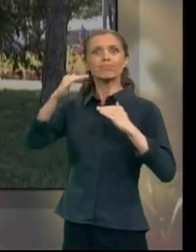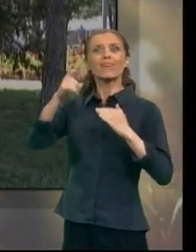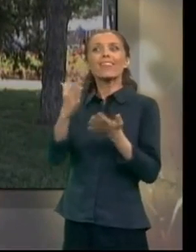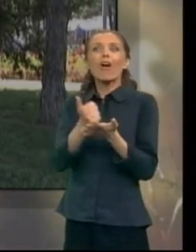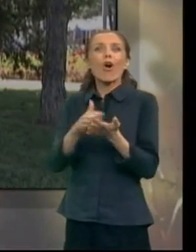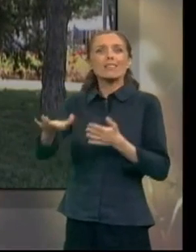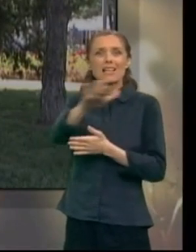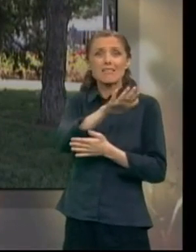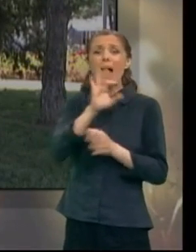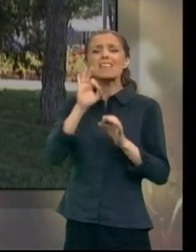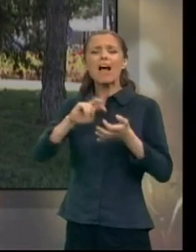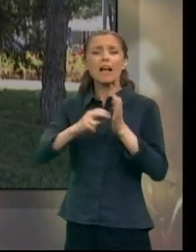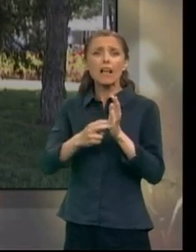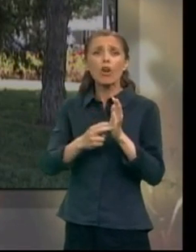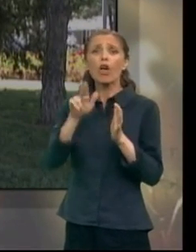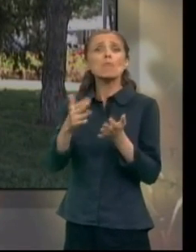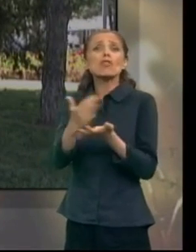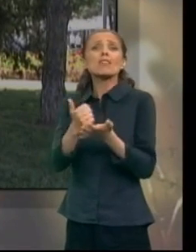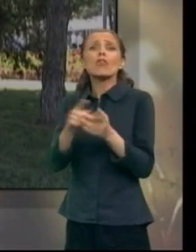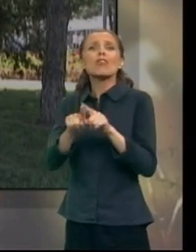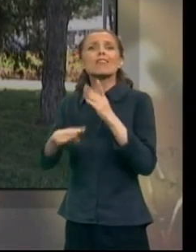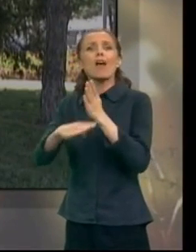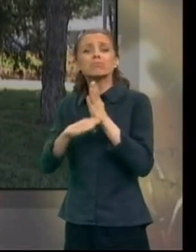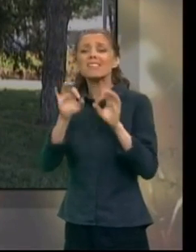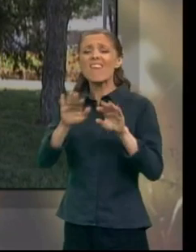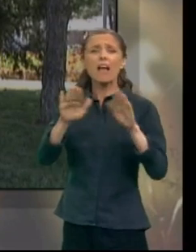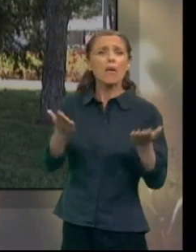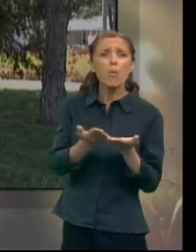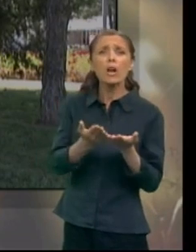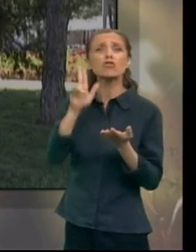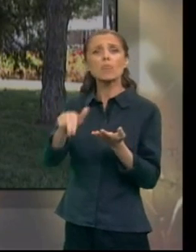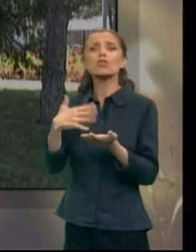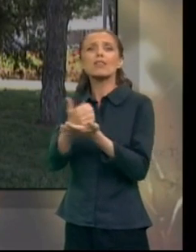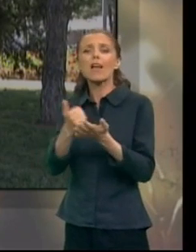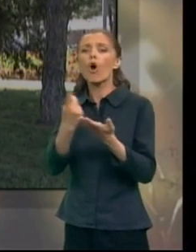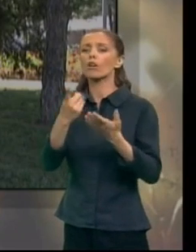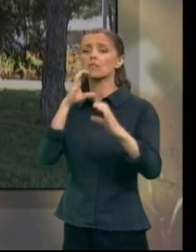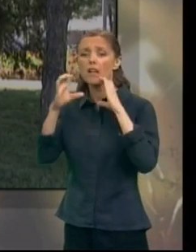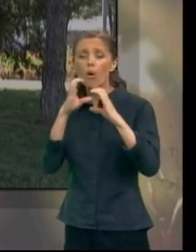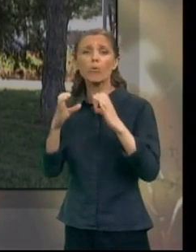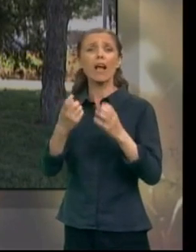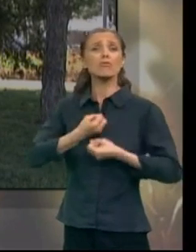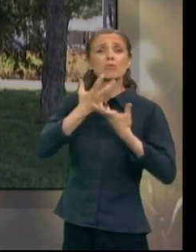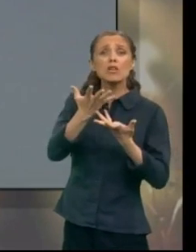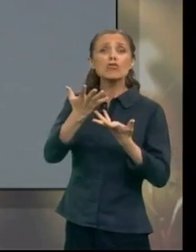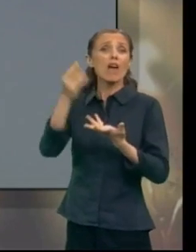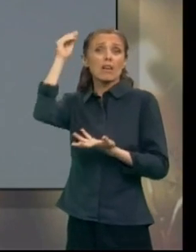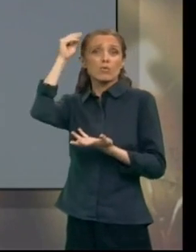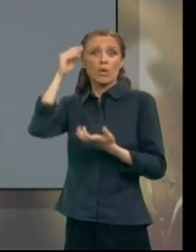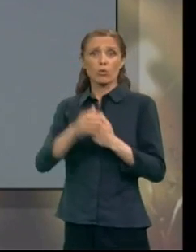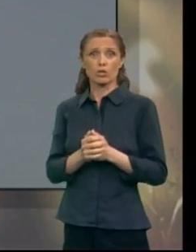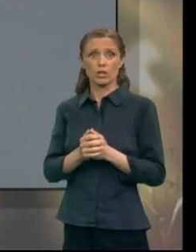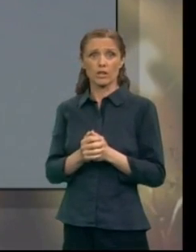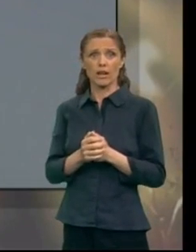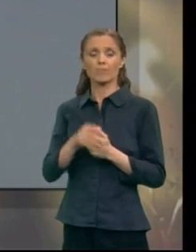Svaka tehnologija može postati asistivna, svaki uređaj može postati sredstvo komunikacije, izražavanja, učenja.